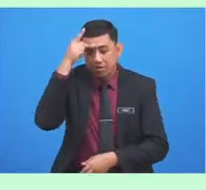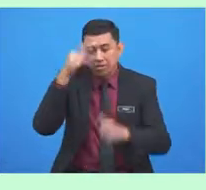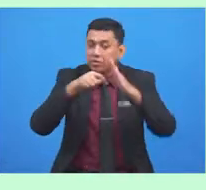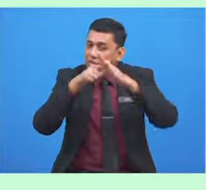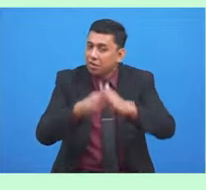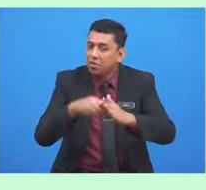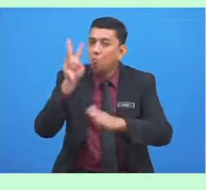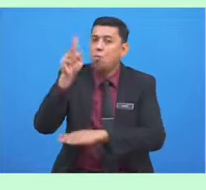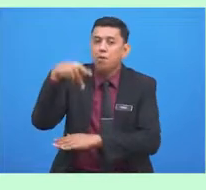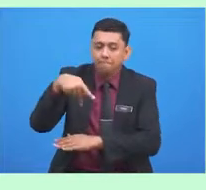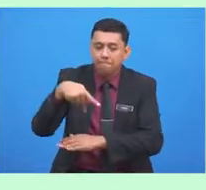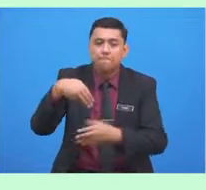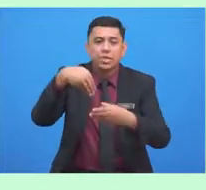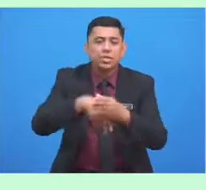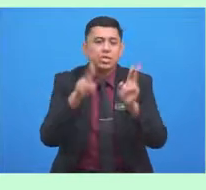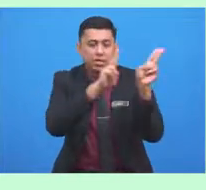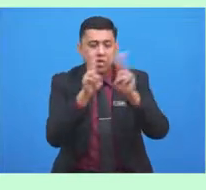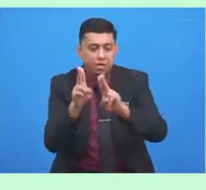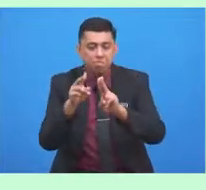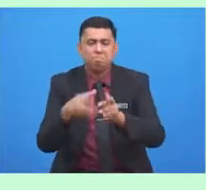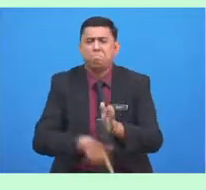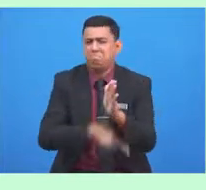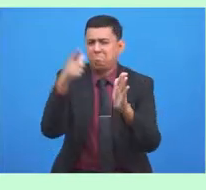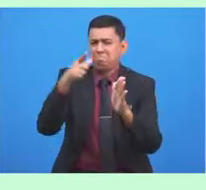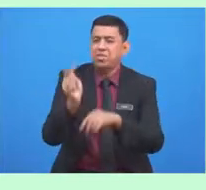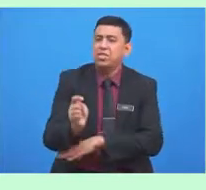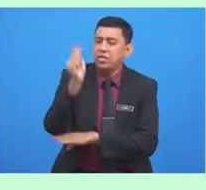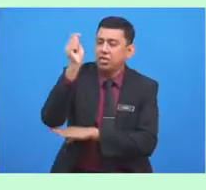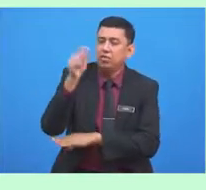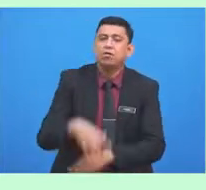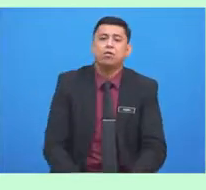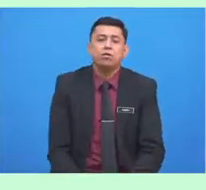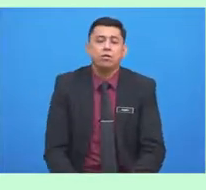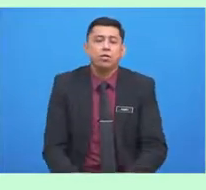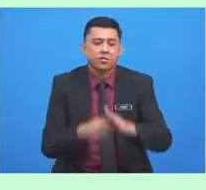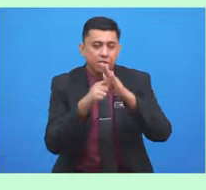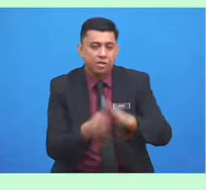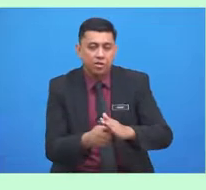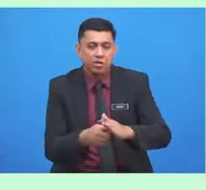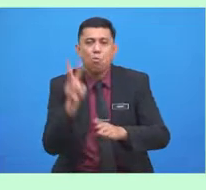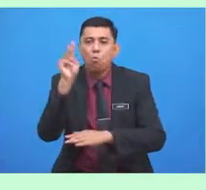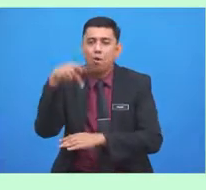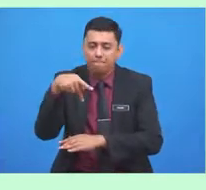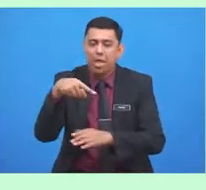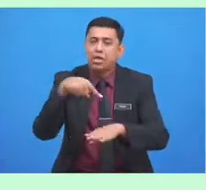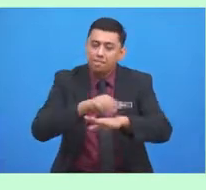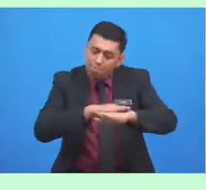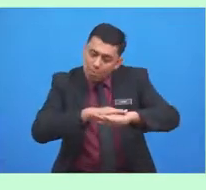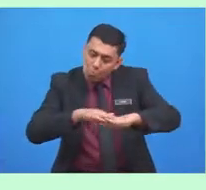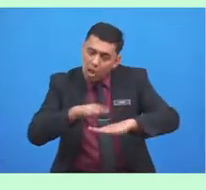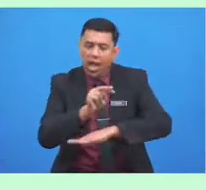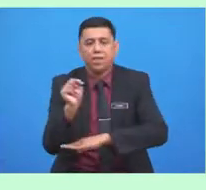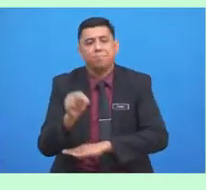dalam udara adalah lebih tinggi berbanding dengan tekanan wap di permukaan.